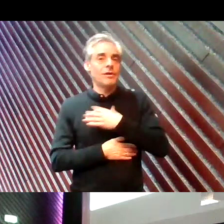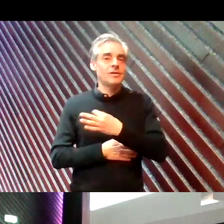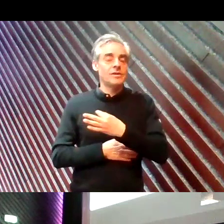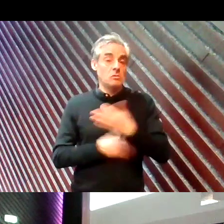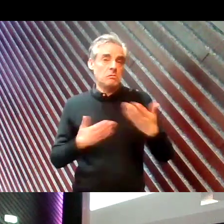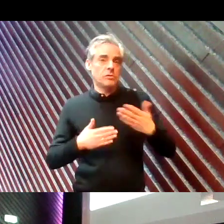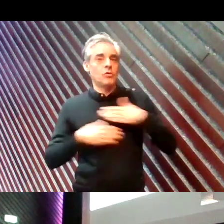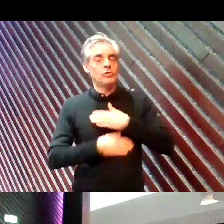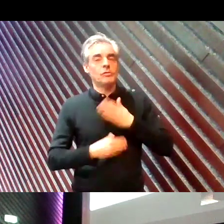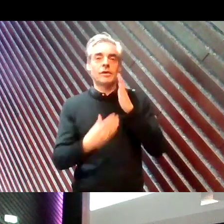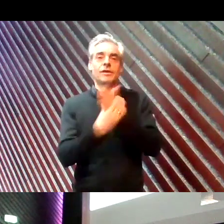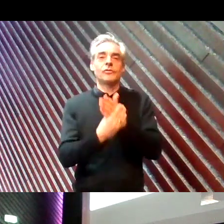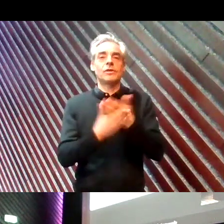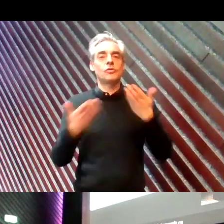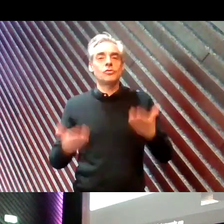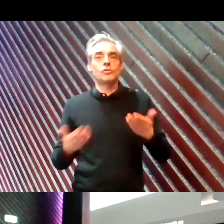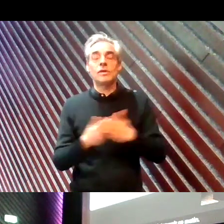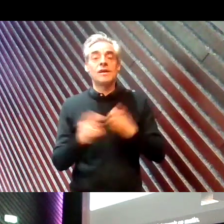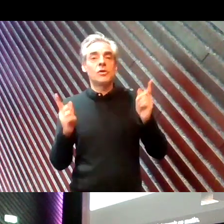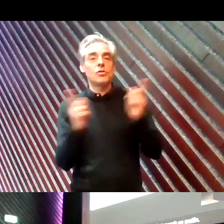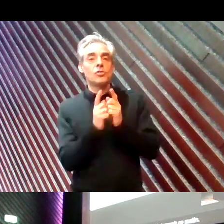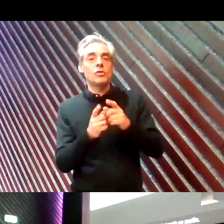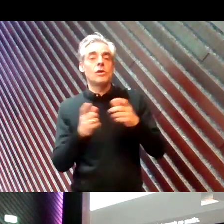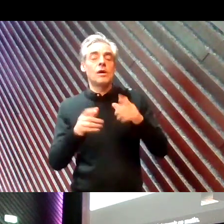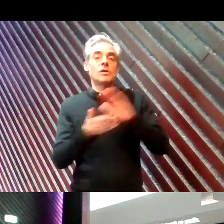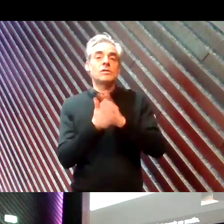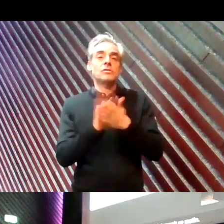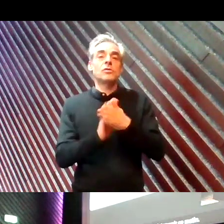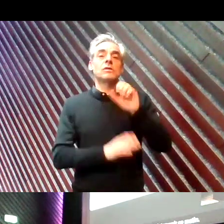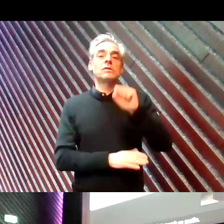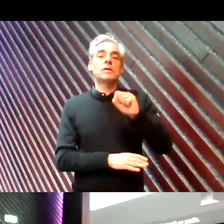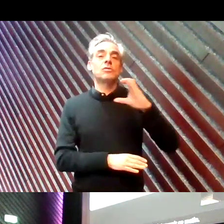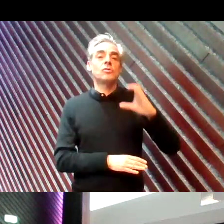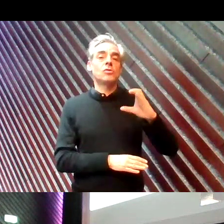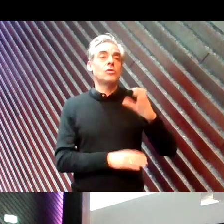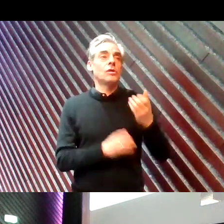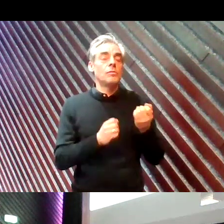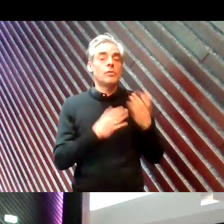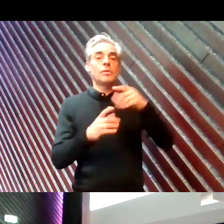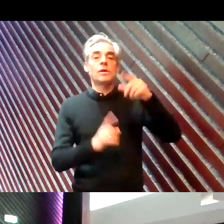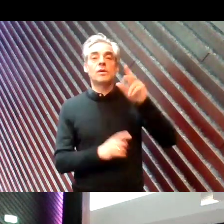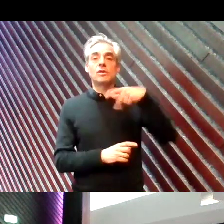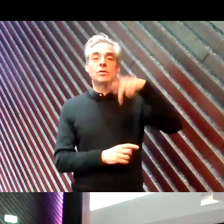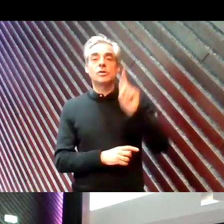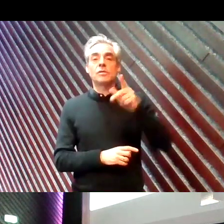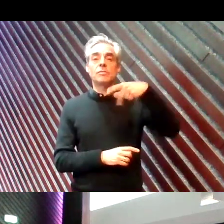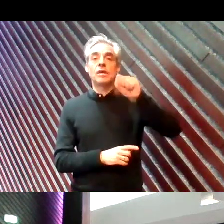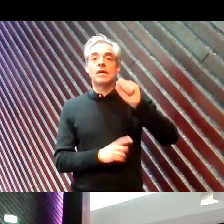à ce tableau ronde. Donc, rapidement, je vous présente Stritco, Stritco, nous avons développé le premier GPS piéton